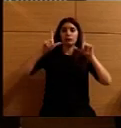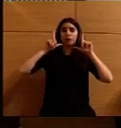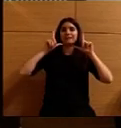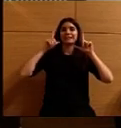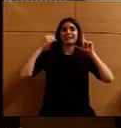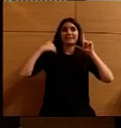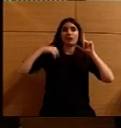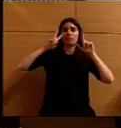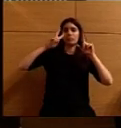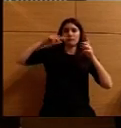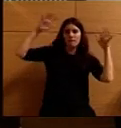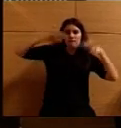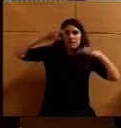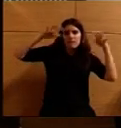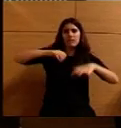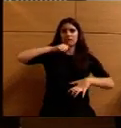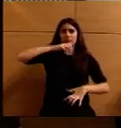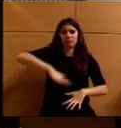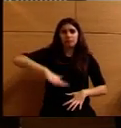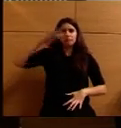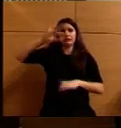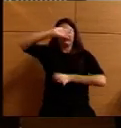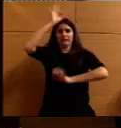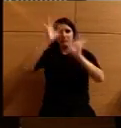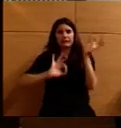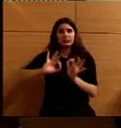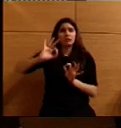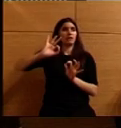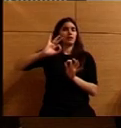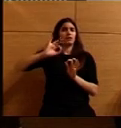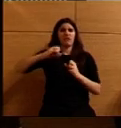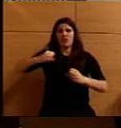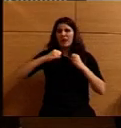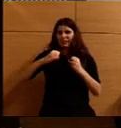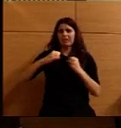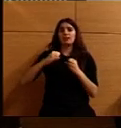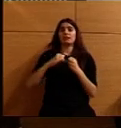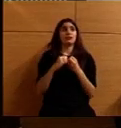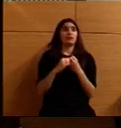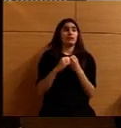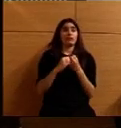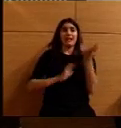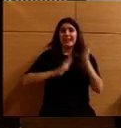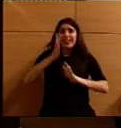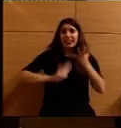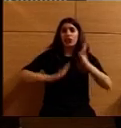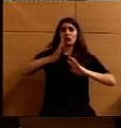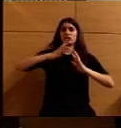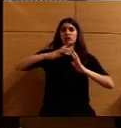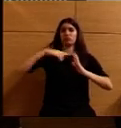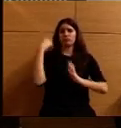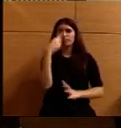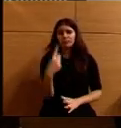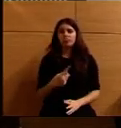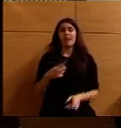anys de tempestes d'aigua de granís, de gelades, de grans nevades, danes, incendis forestals, borrasques